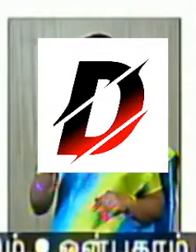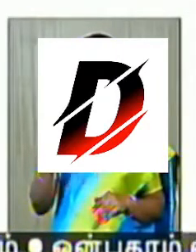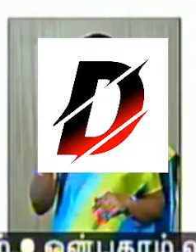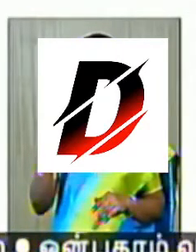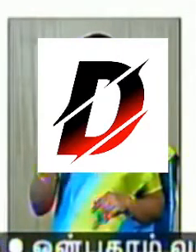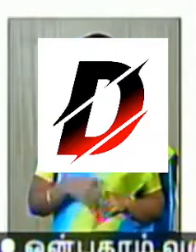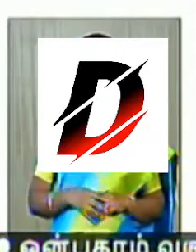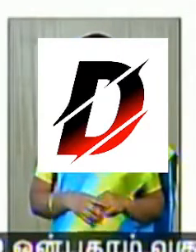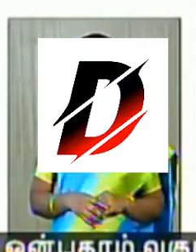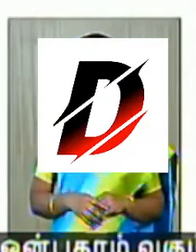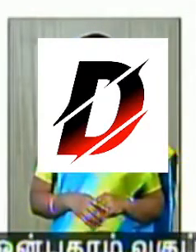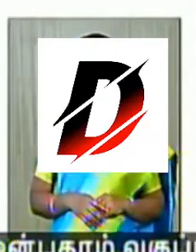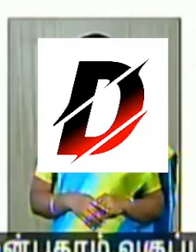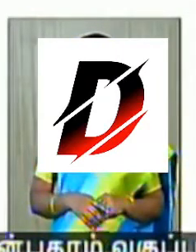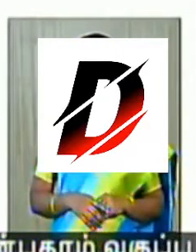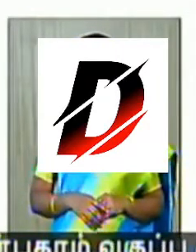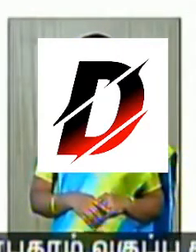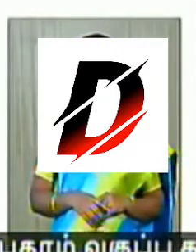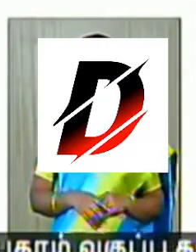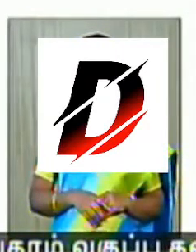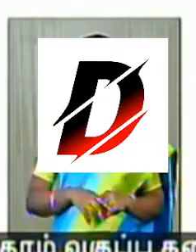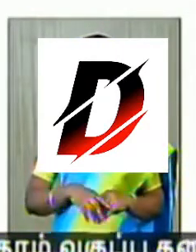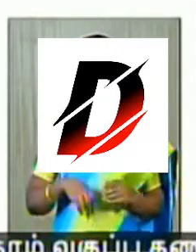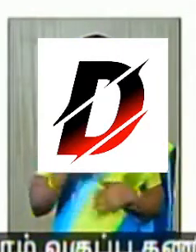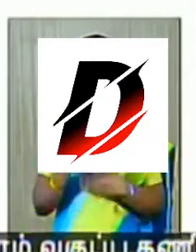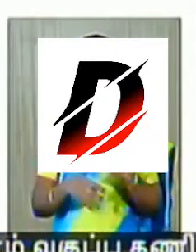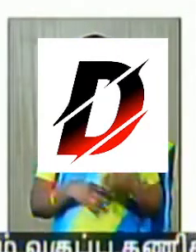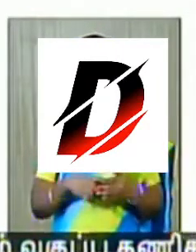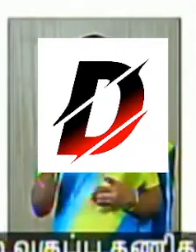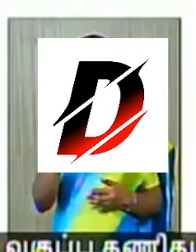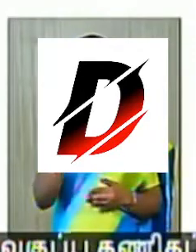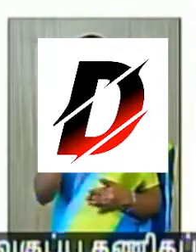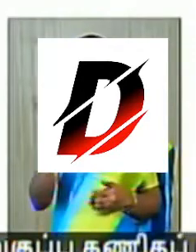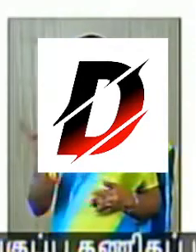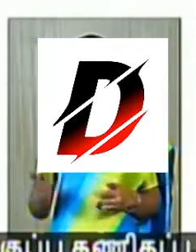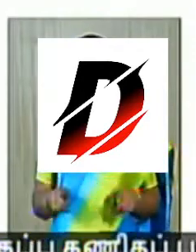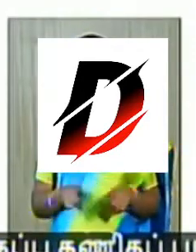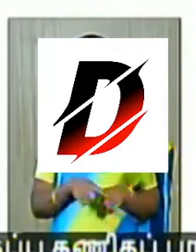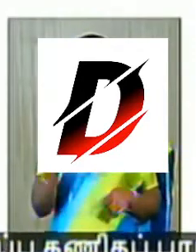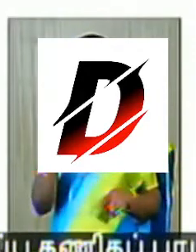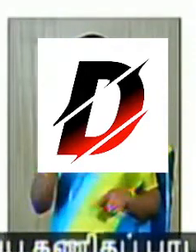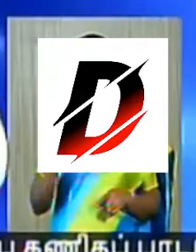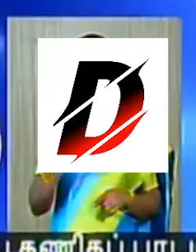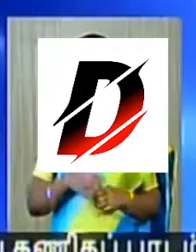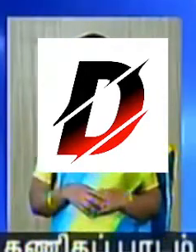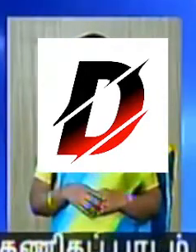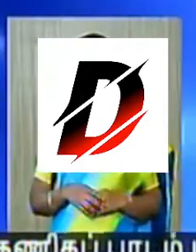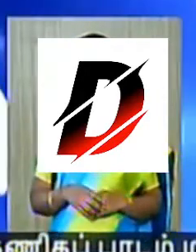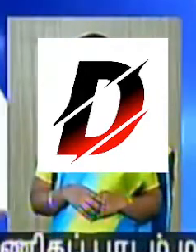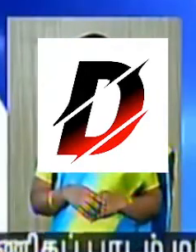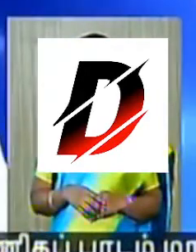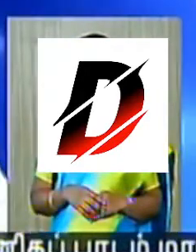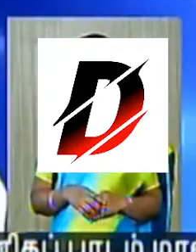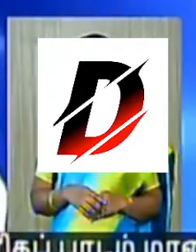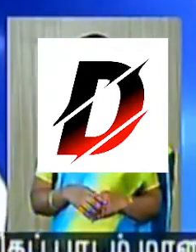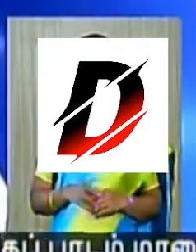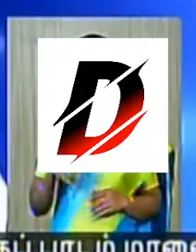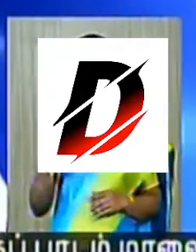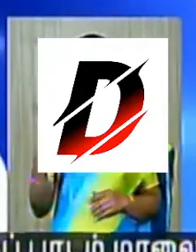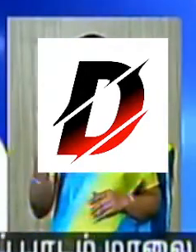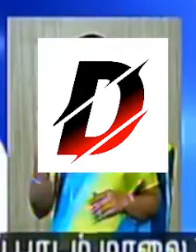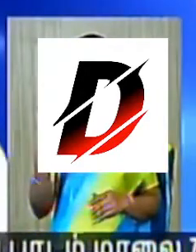குறியெல்லாம் உங்களுக்கு சிவப்பு கலரில் கொடுத்துருப்போம் பாருங்க, உங்களுக்கு புரியணுன்றதுக்காகவே. இப்போ அடுத்த மாநில உறுப்பு என்ன